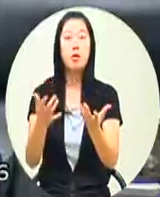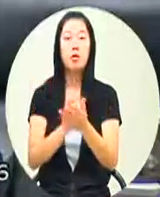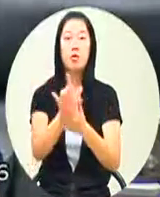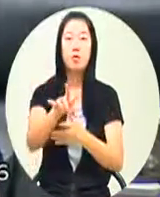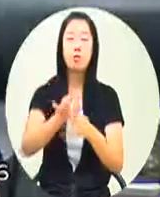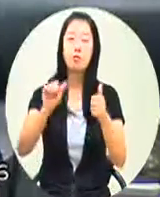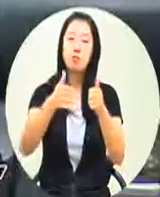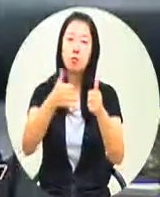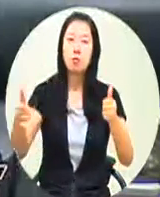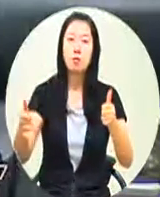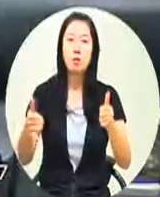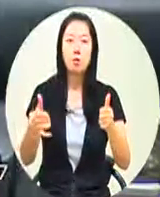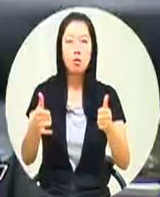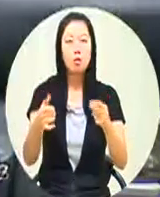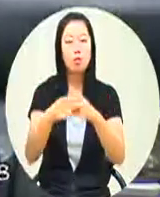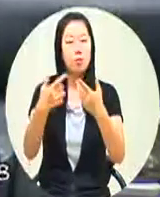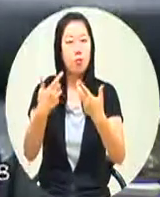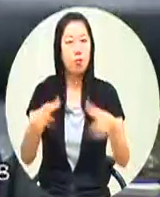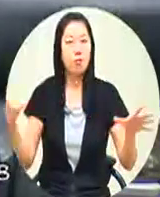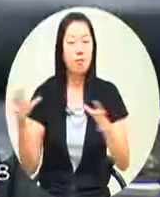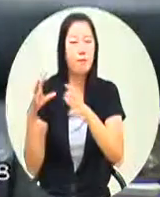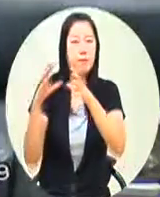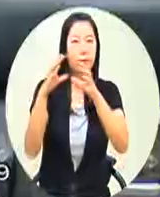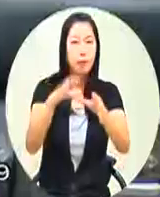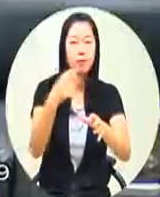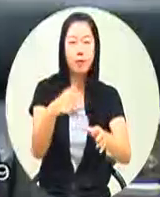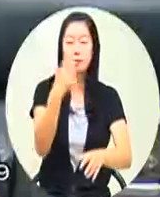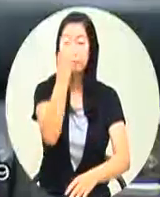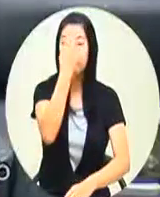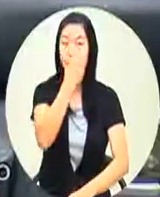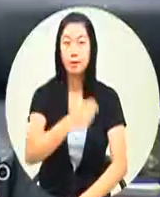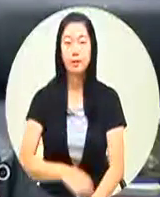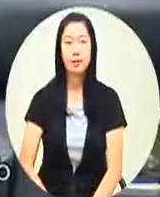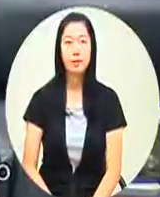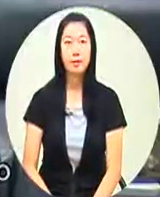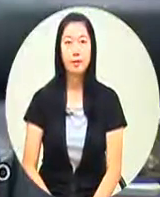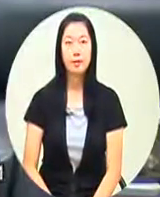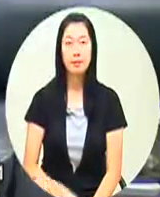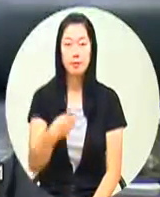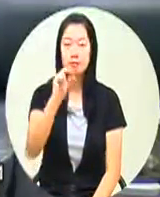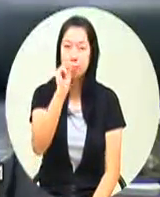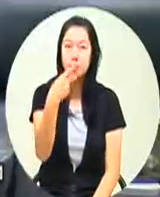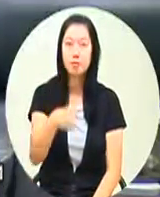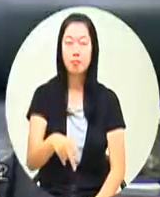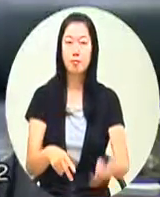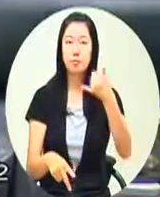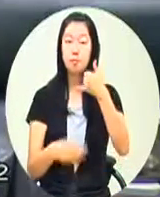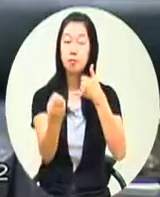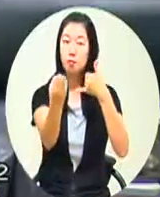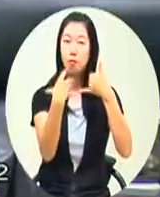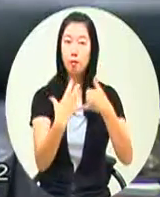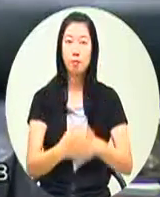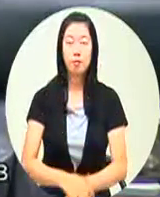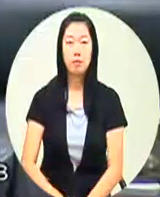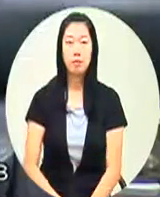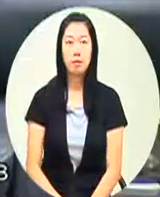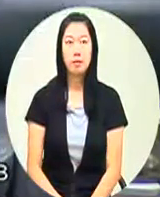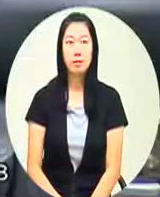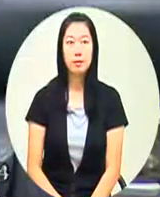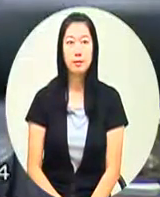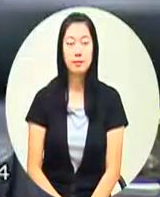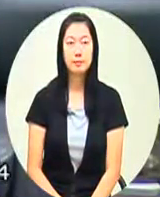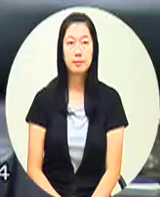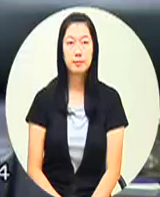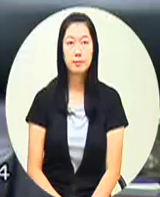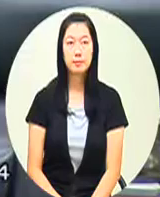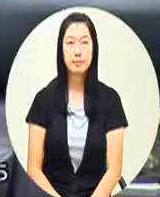跟水利局，希望能够会勘，所以局长你也特别有打电话给我，跟我讲说，那这么